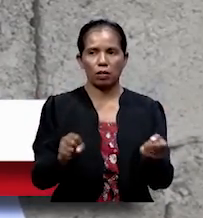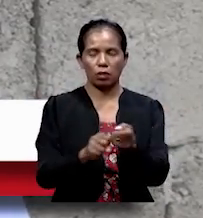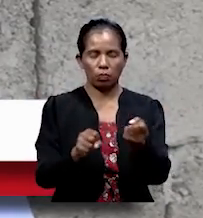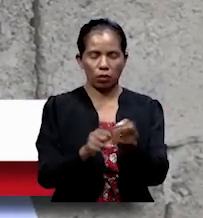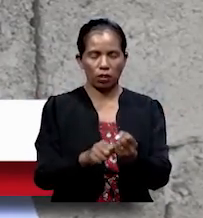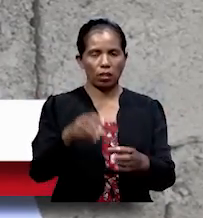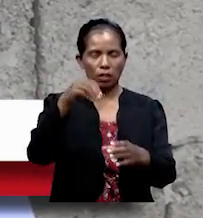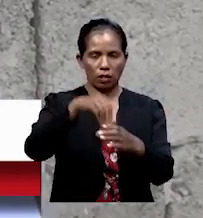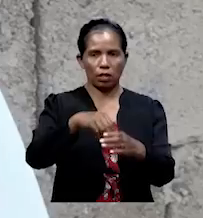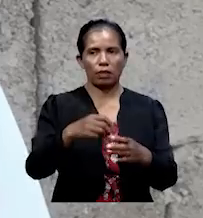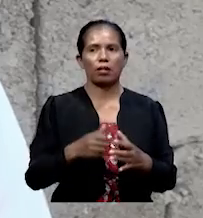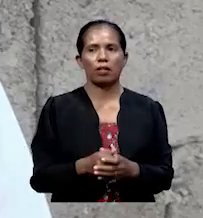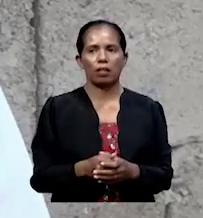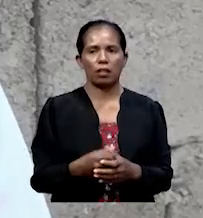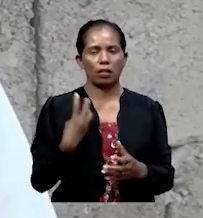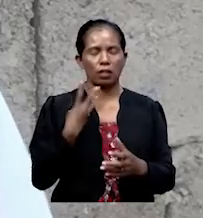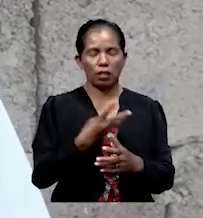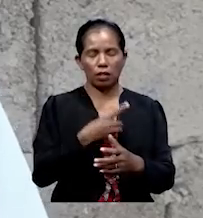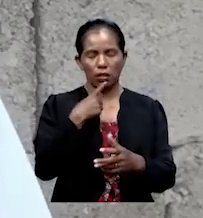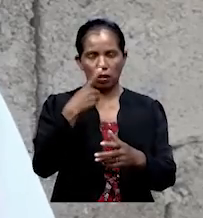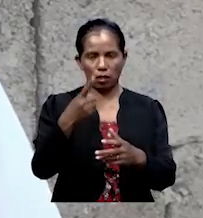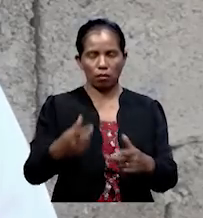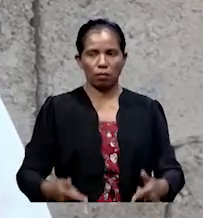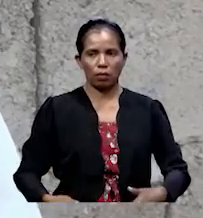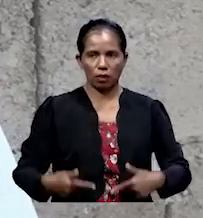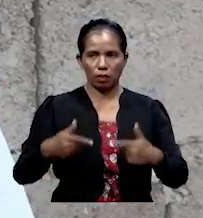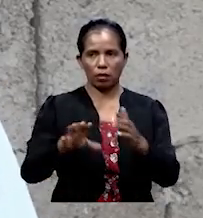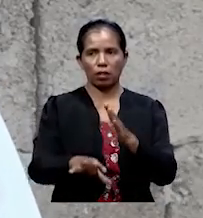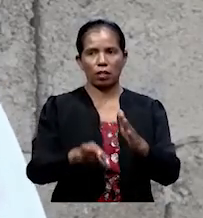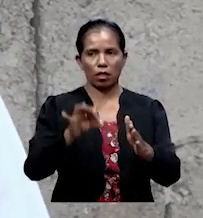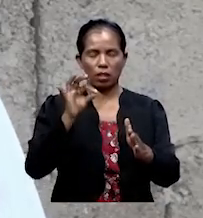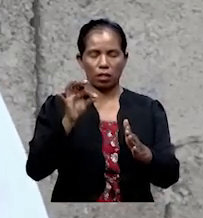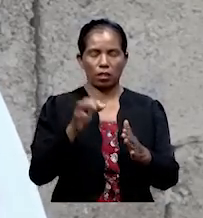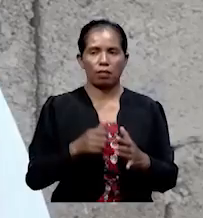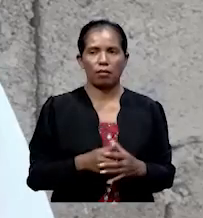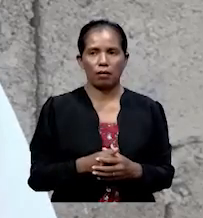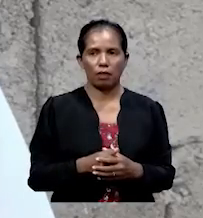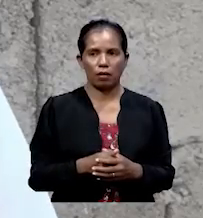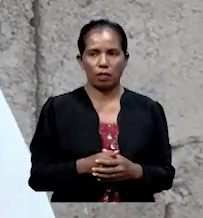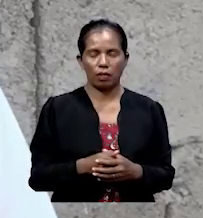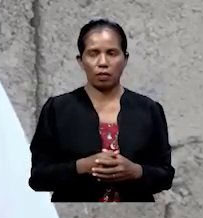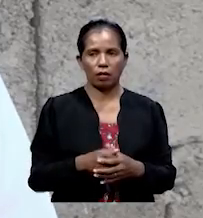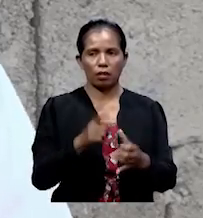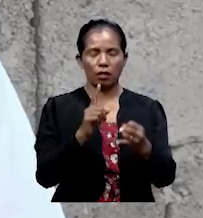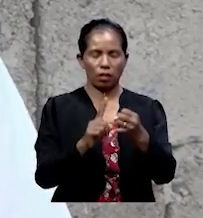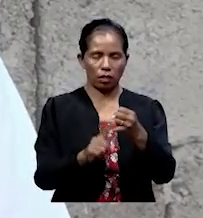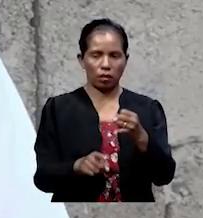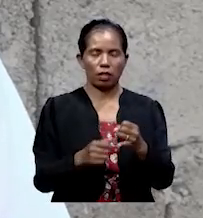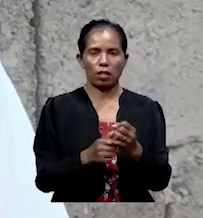helarang. Nega faktor ide tadi ham be Morris mai hetang kerasnya mana sepermatur ne ne base, base husi